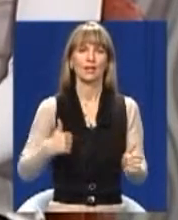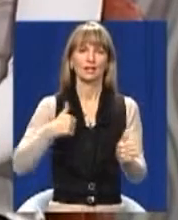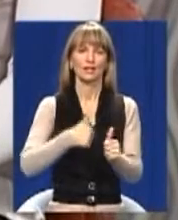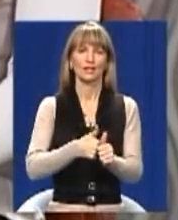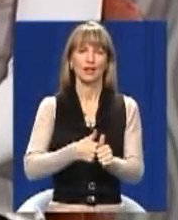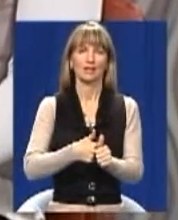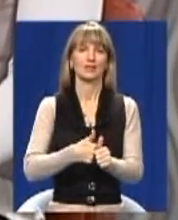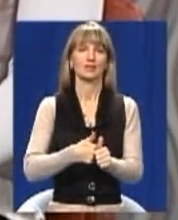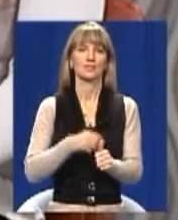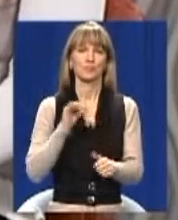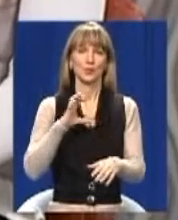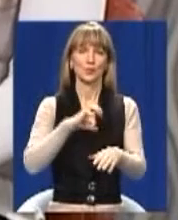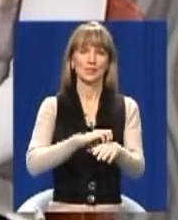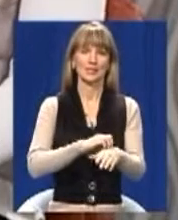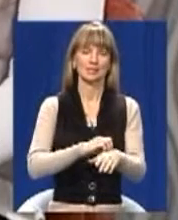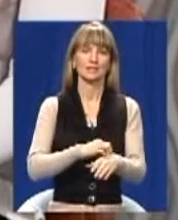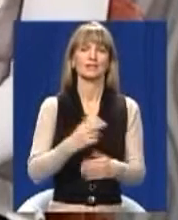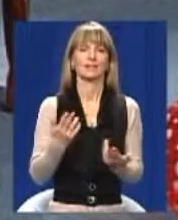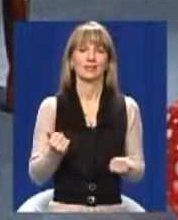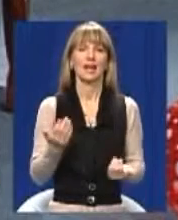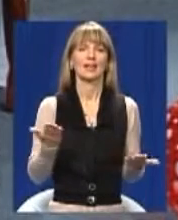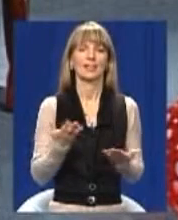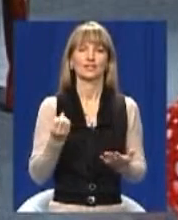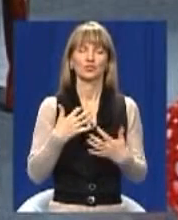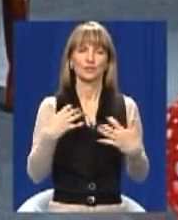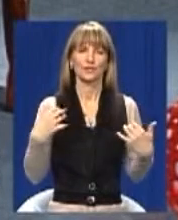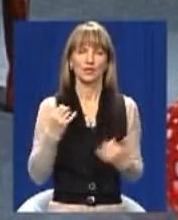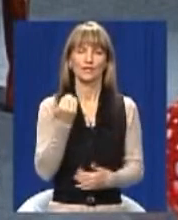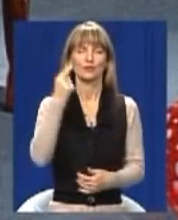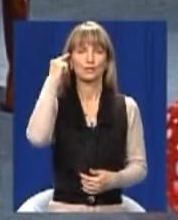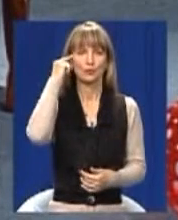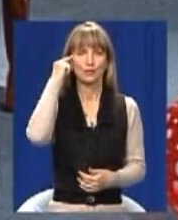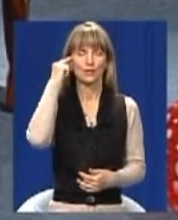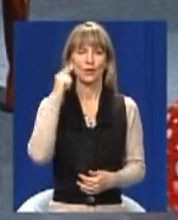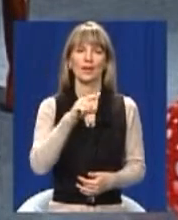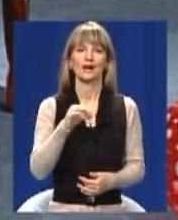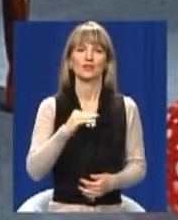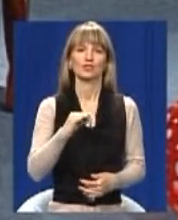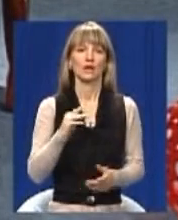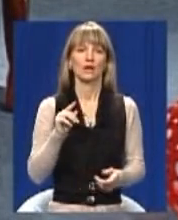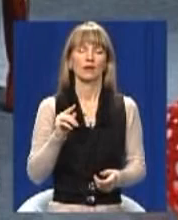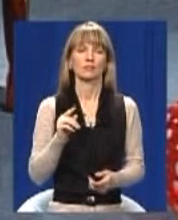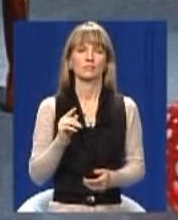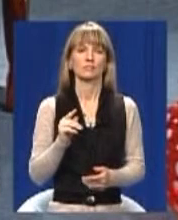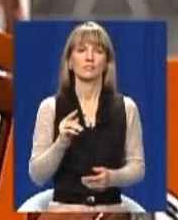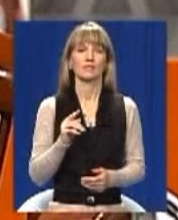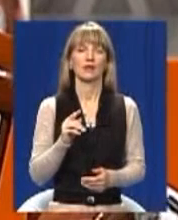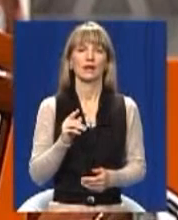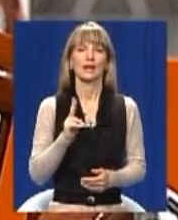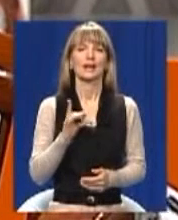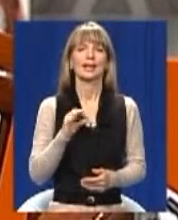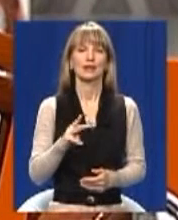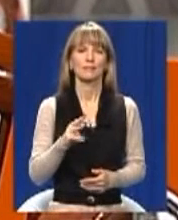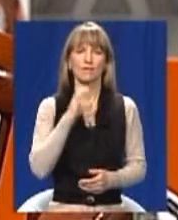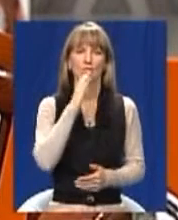наздогнати і вкусити, так? А які ще тварини, на твою думку, от хижі, окрім вовків? Ну... А як